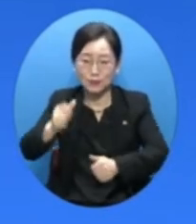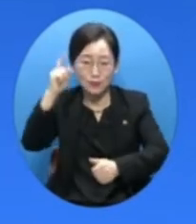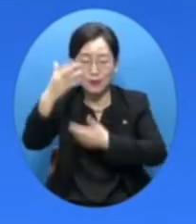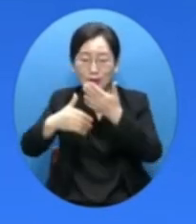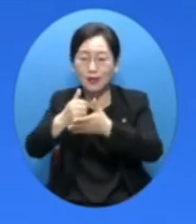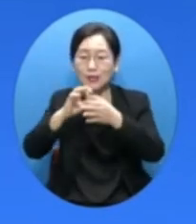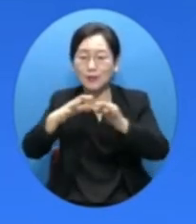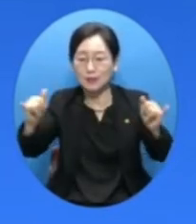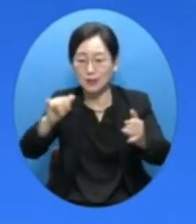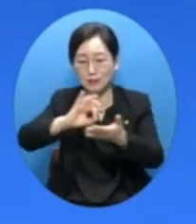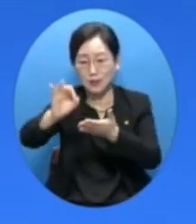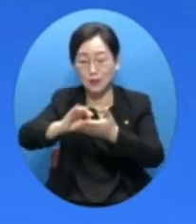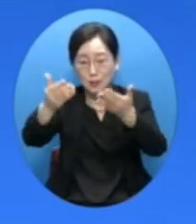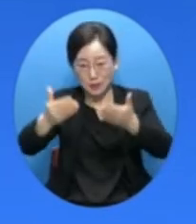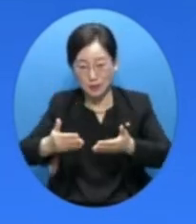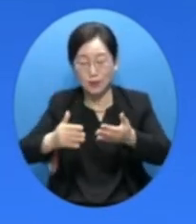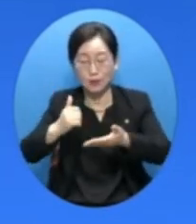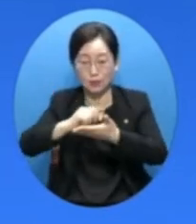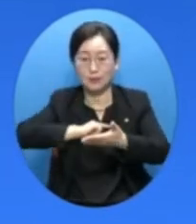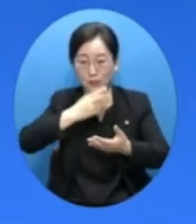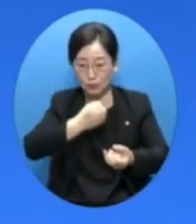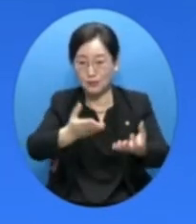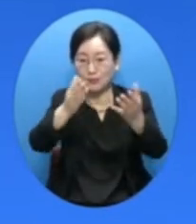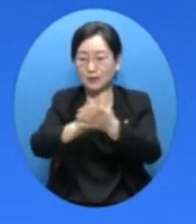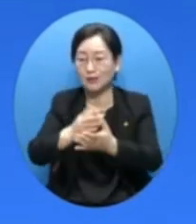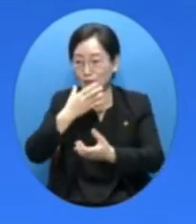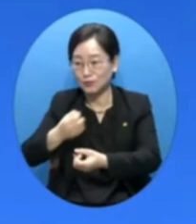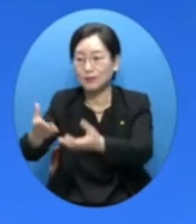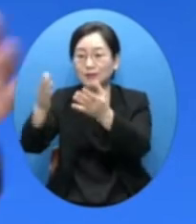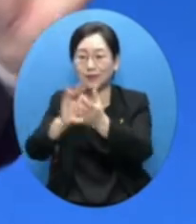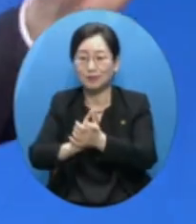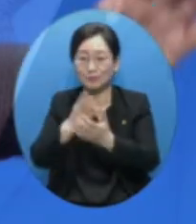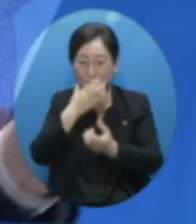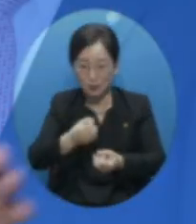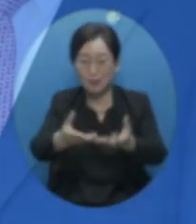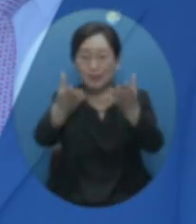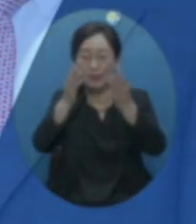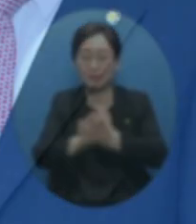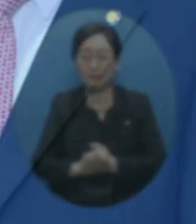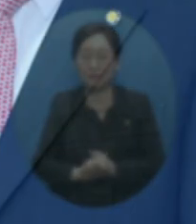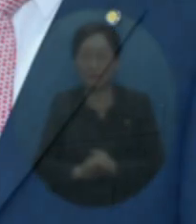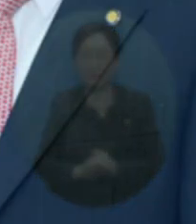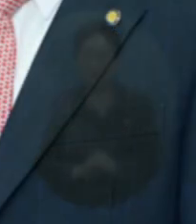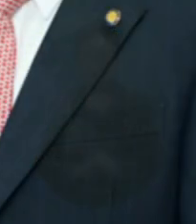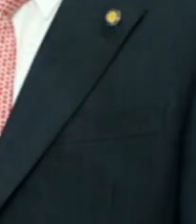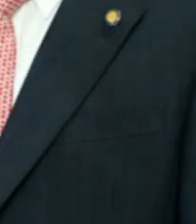쓰임하는 여러분 모두가 되시기를 주님의 이름으로 축원합니다. 축원합니다. 축원합니다. 축원합니다.